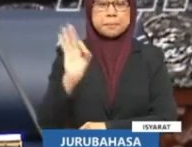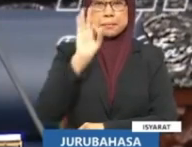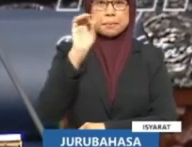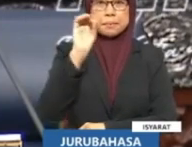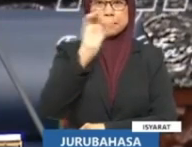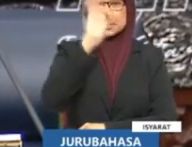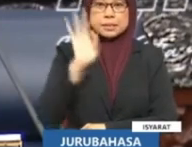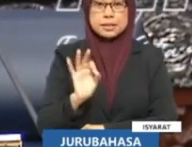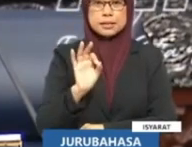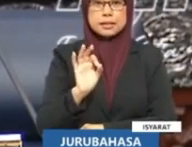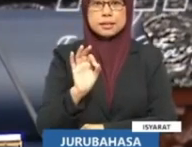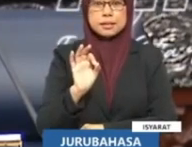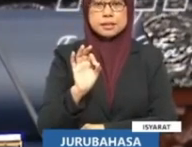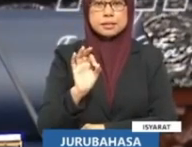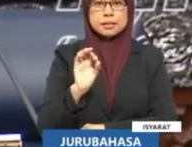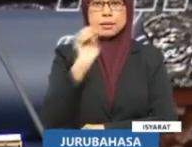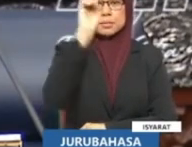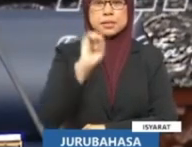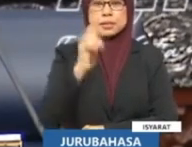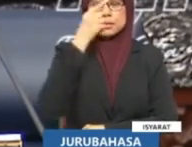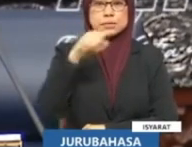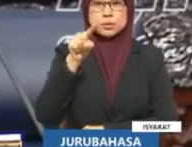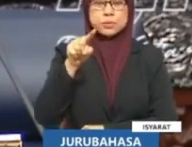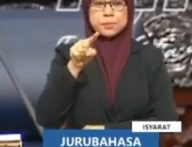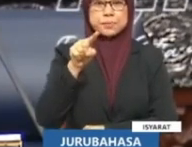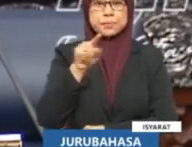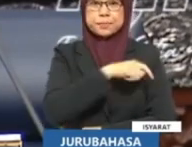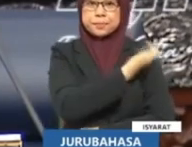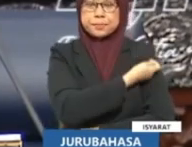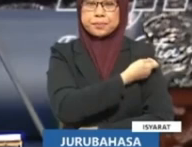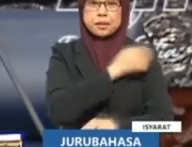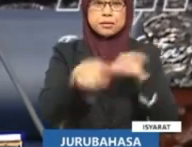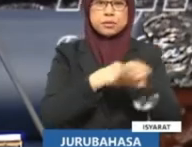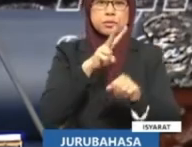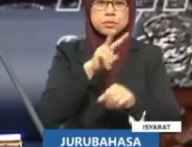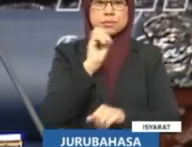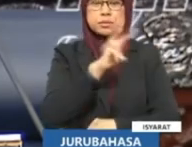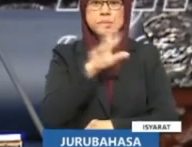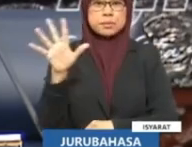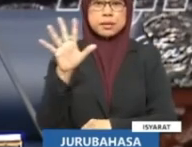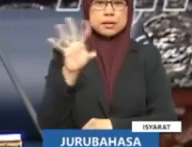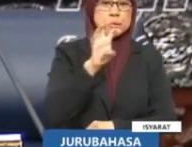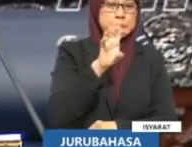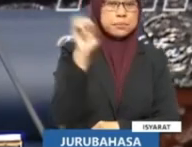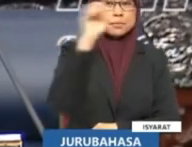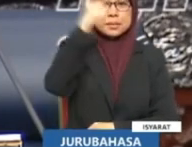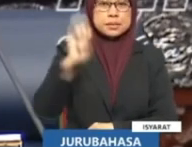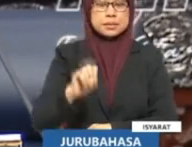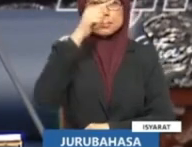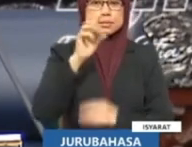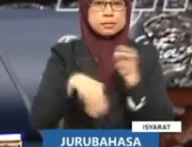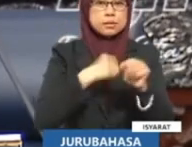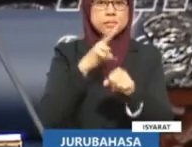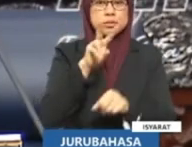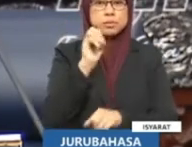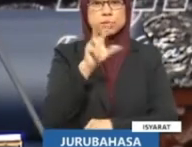penggunaan campuran tenaga boleh baru atau ribu energi pada tahun 2025 dan 40 persen pada